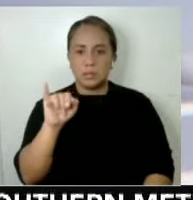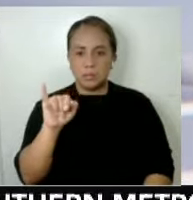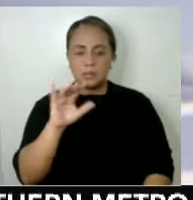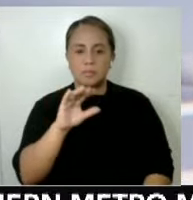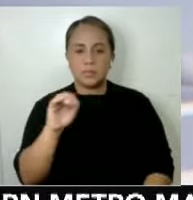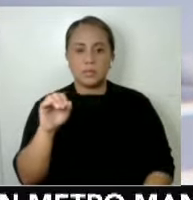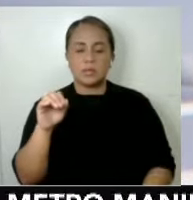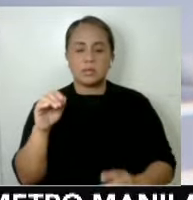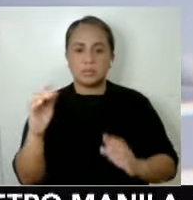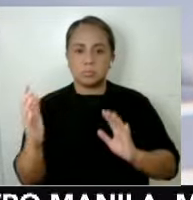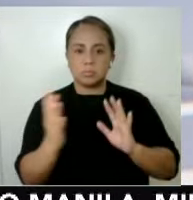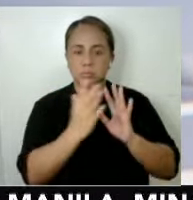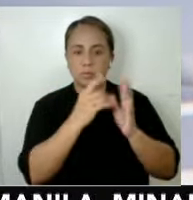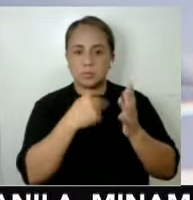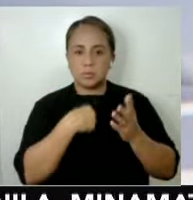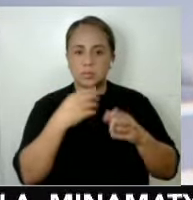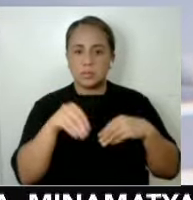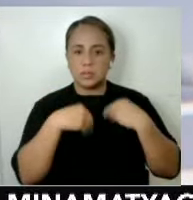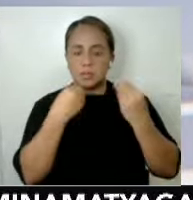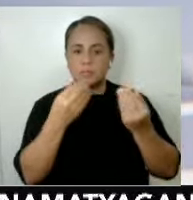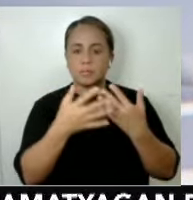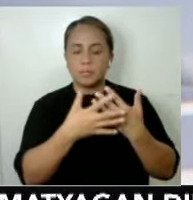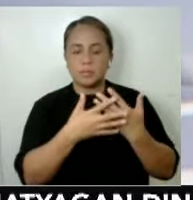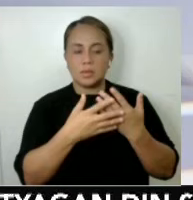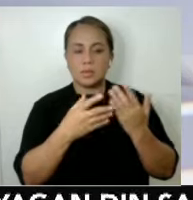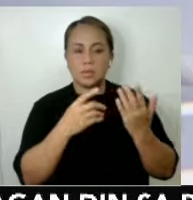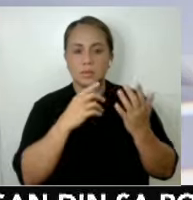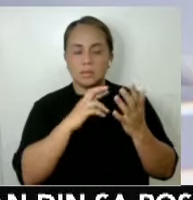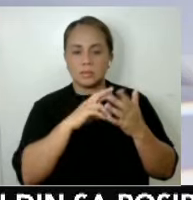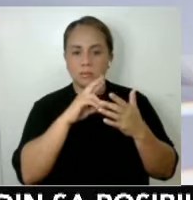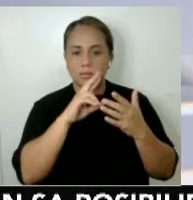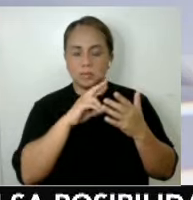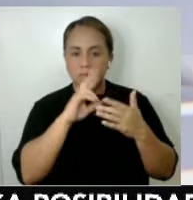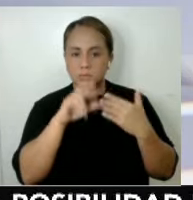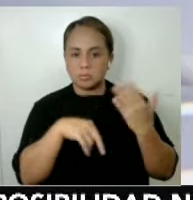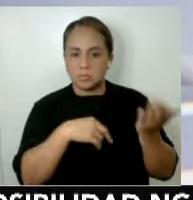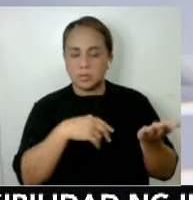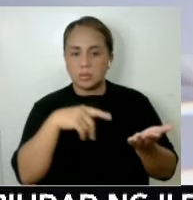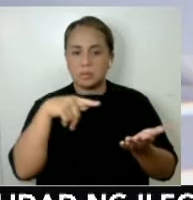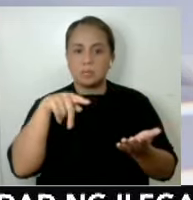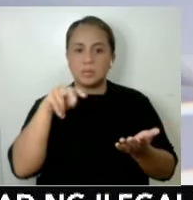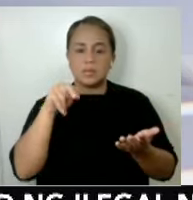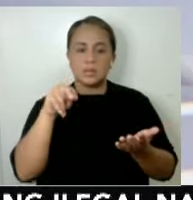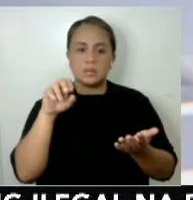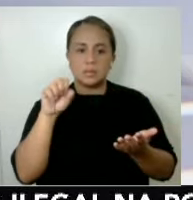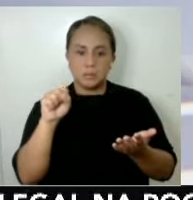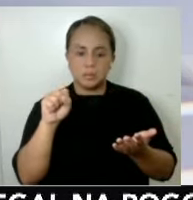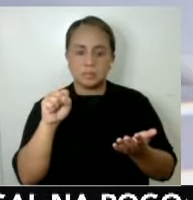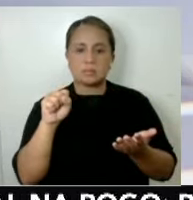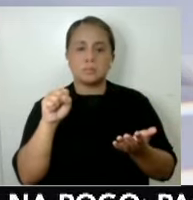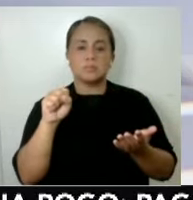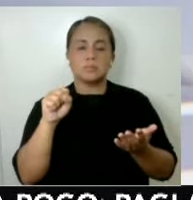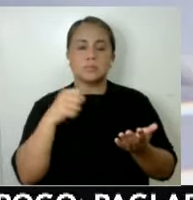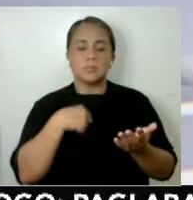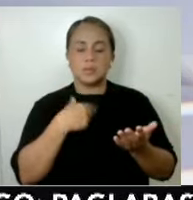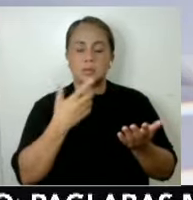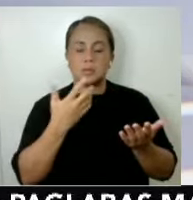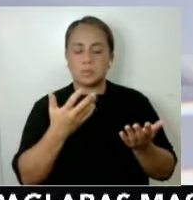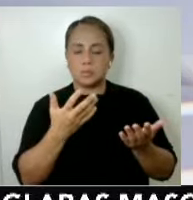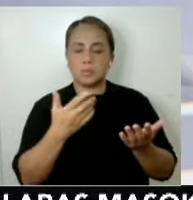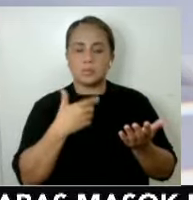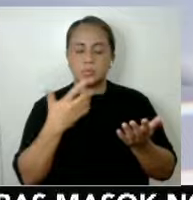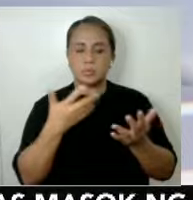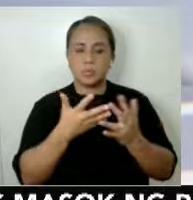atin para bigyan tayo ng kopya ng PNS, Philippine National Standard, through doon sa Bureau of